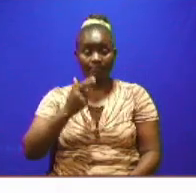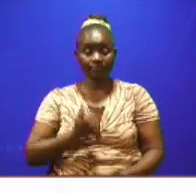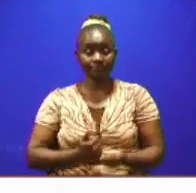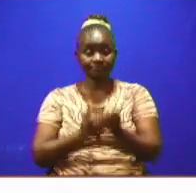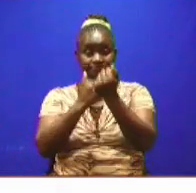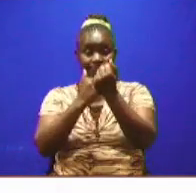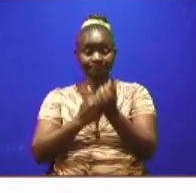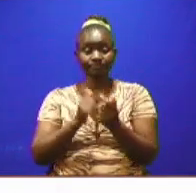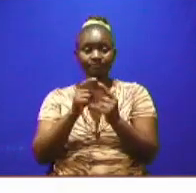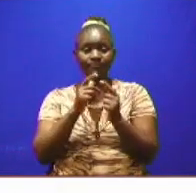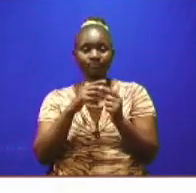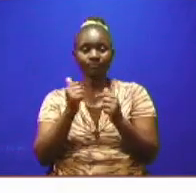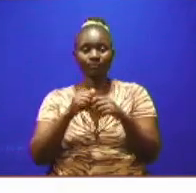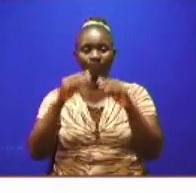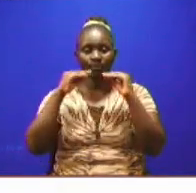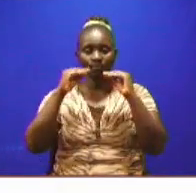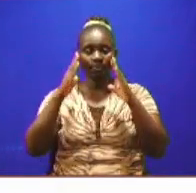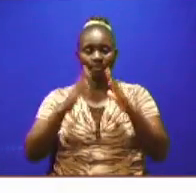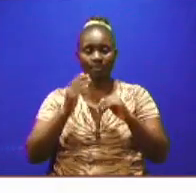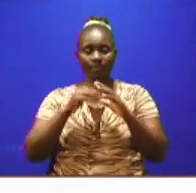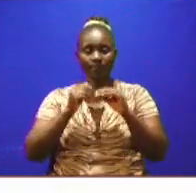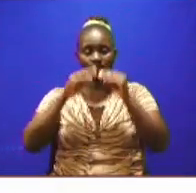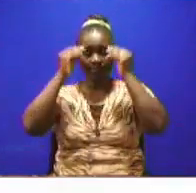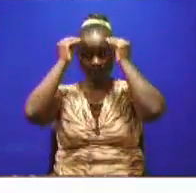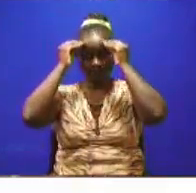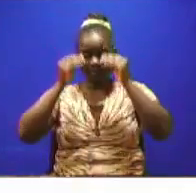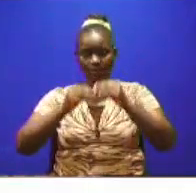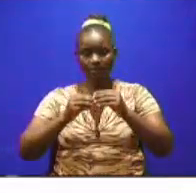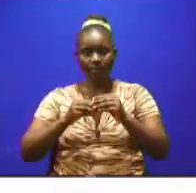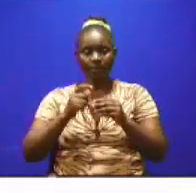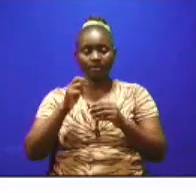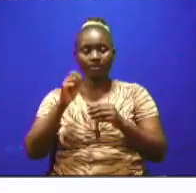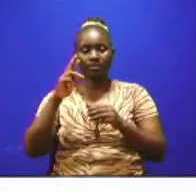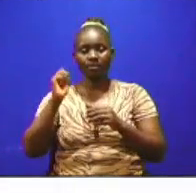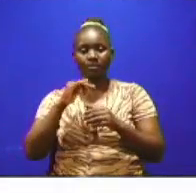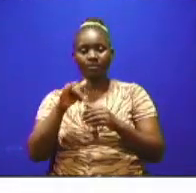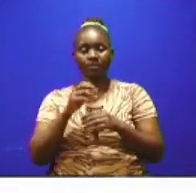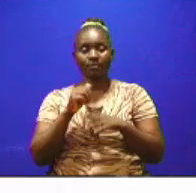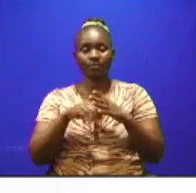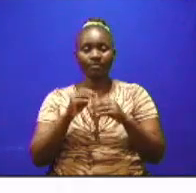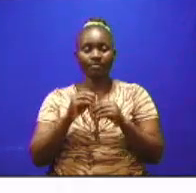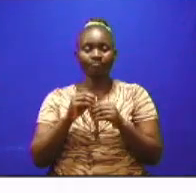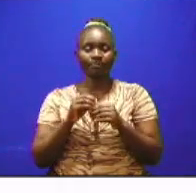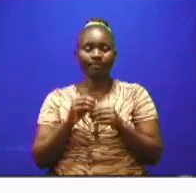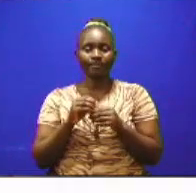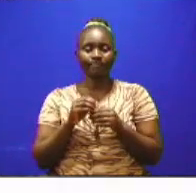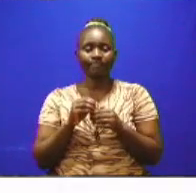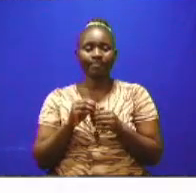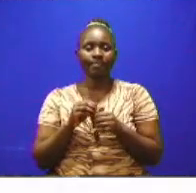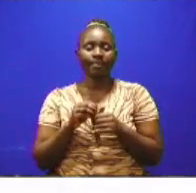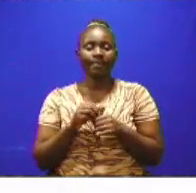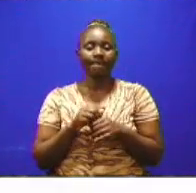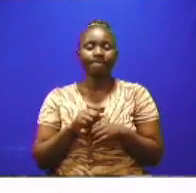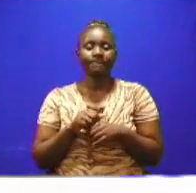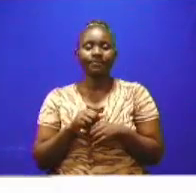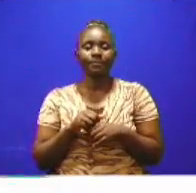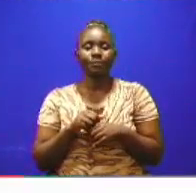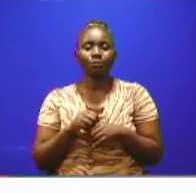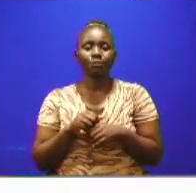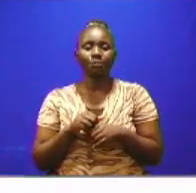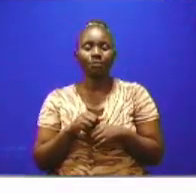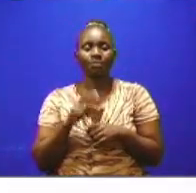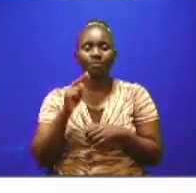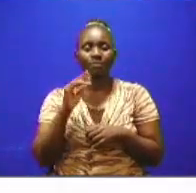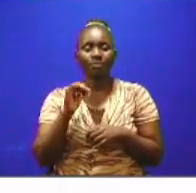gochia ase abaro kigwabe skuru ya Taracha ekutoka ase ewodi ya Birongo imeye bunge ya Nyalibari Chache. Robert Nyakundi